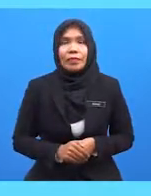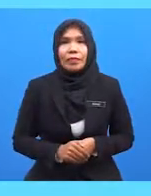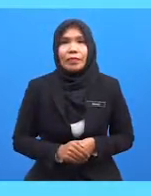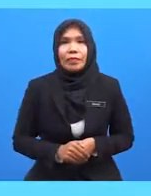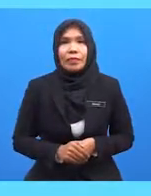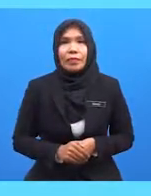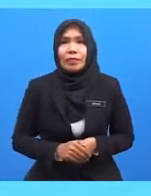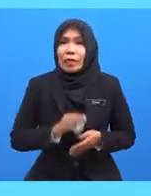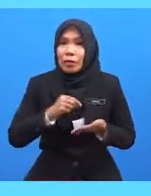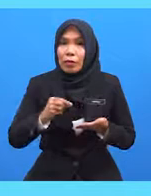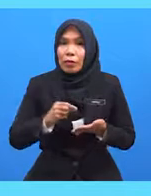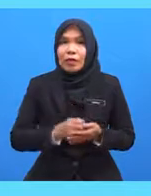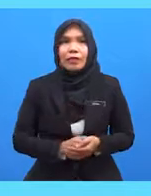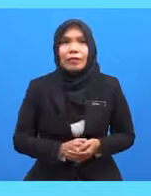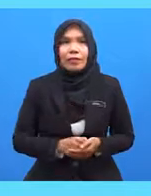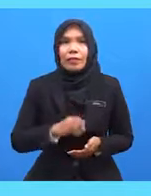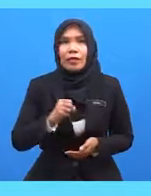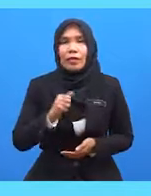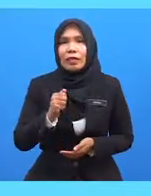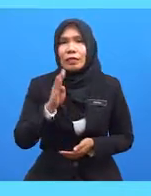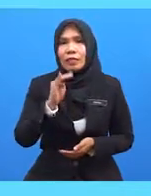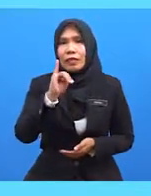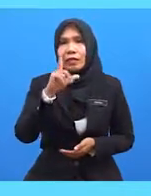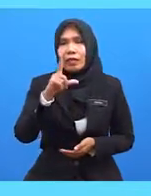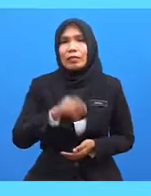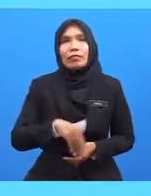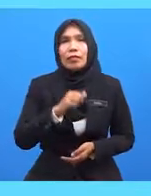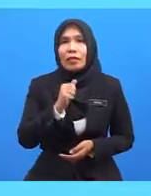1899 Masihi menulis Sabil